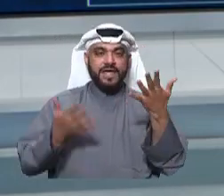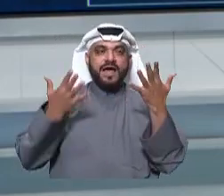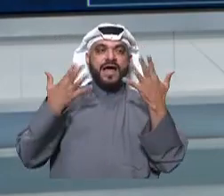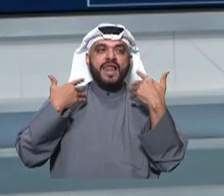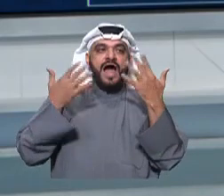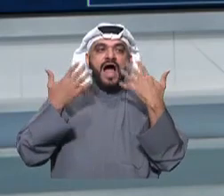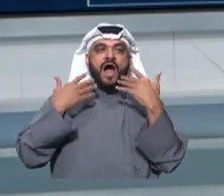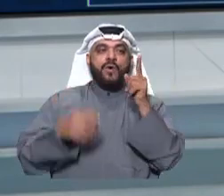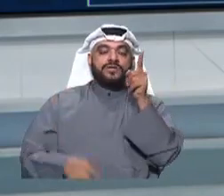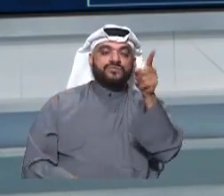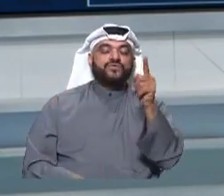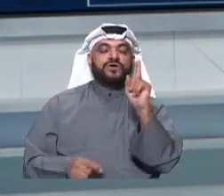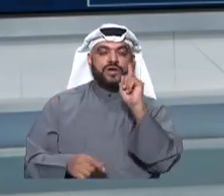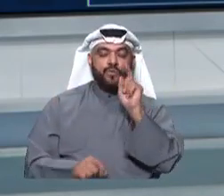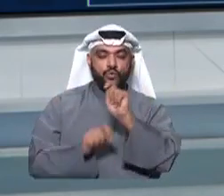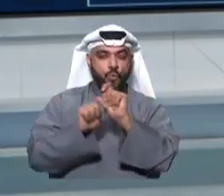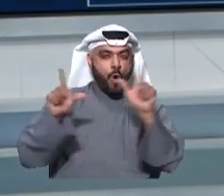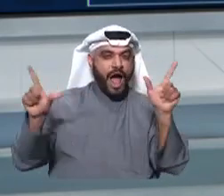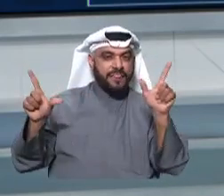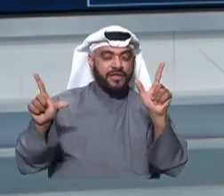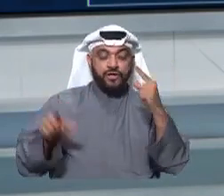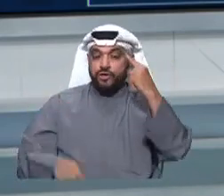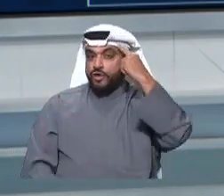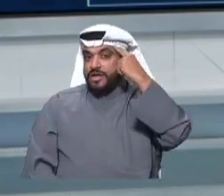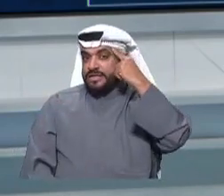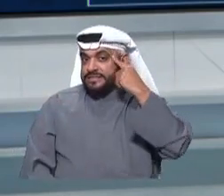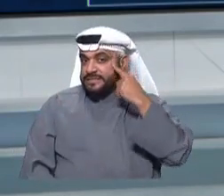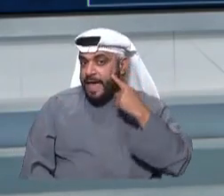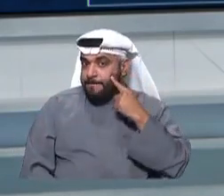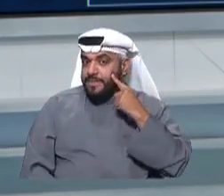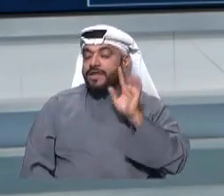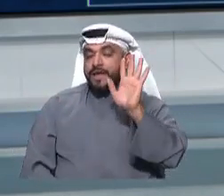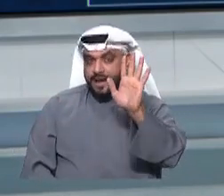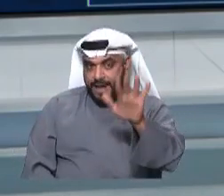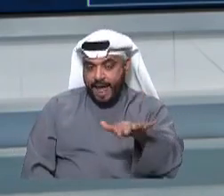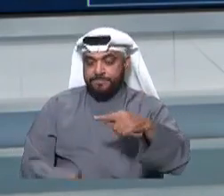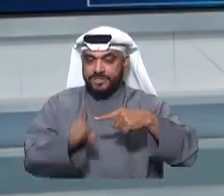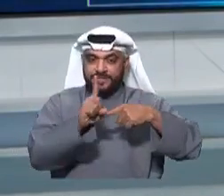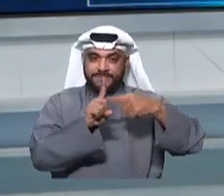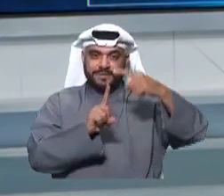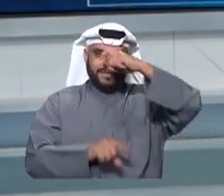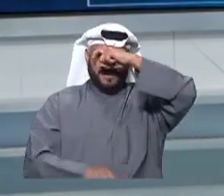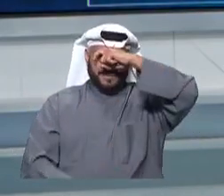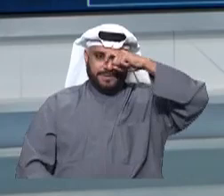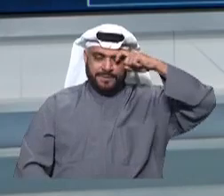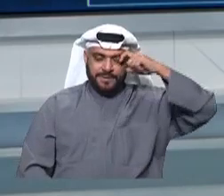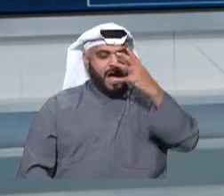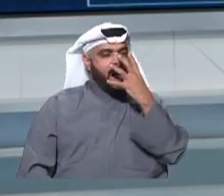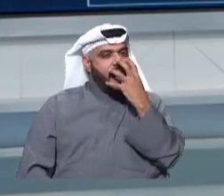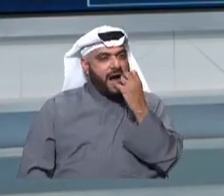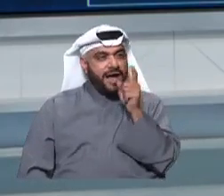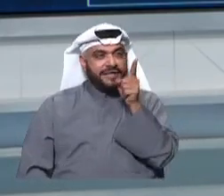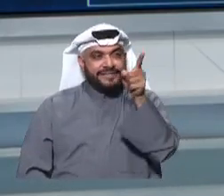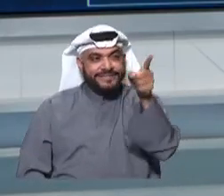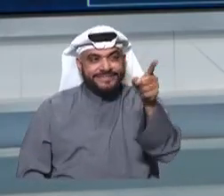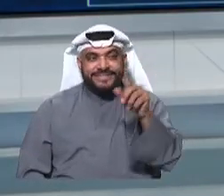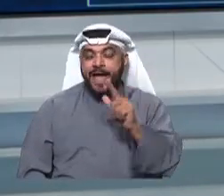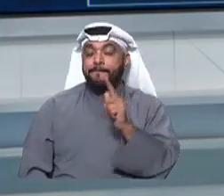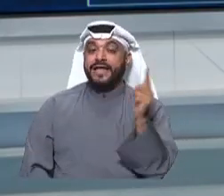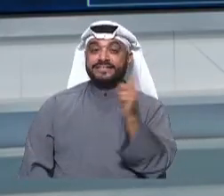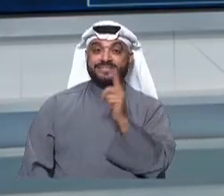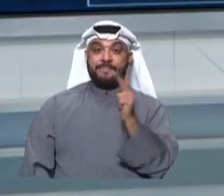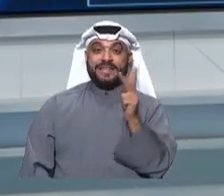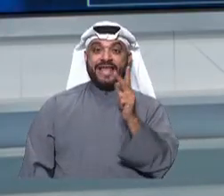شمالية غربية، راح تكون ملحوظة أكثر في يوم السبت، ومعها راح تستمر معنا في صباح يوم السبت فرص الأمطار